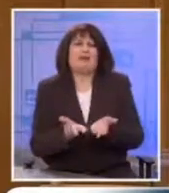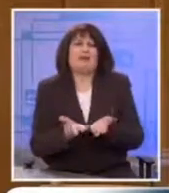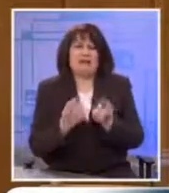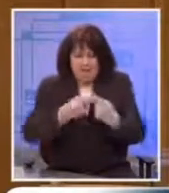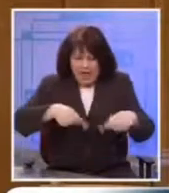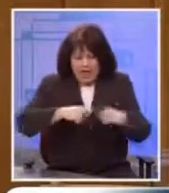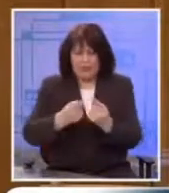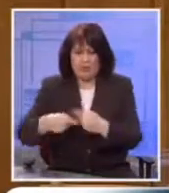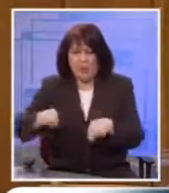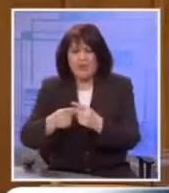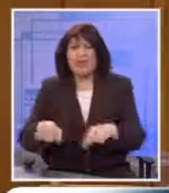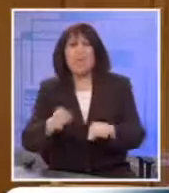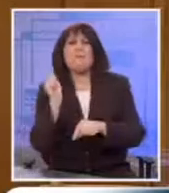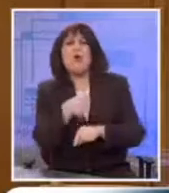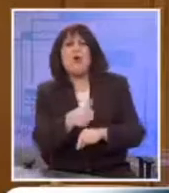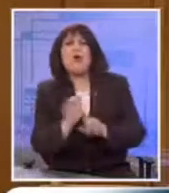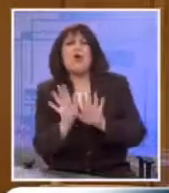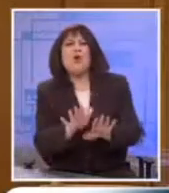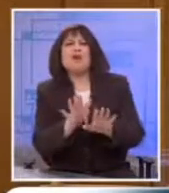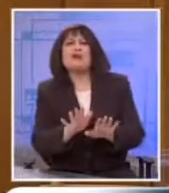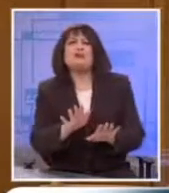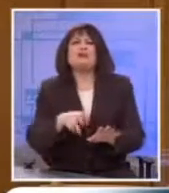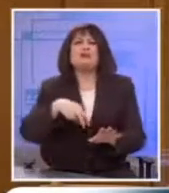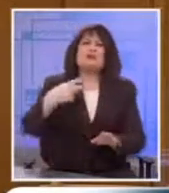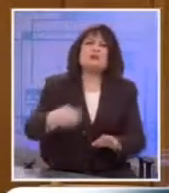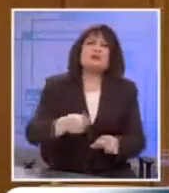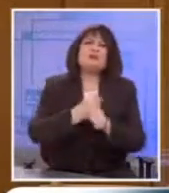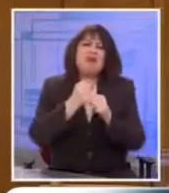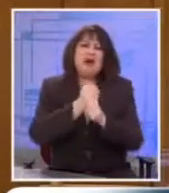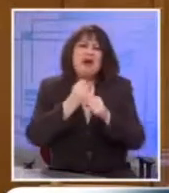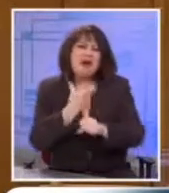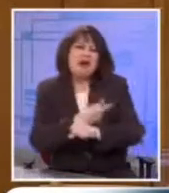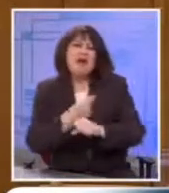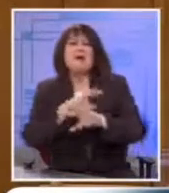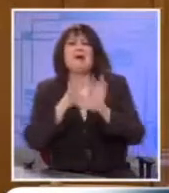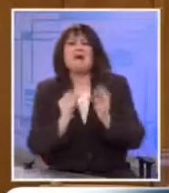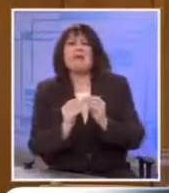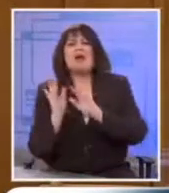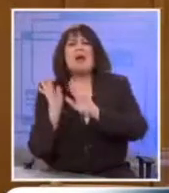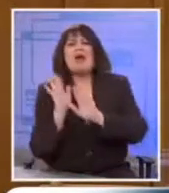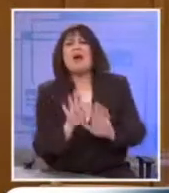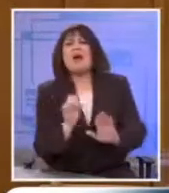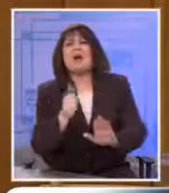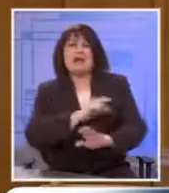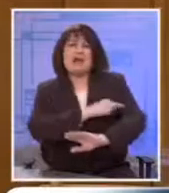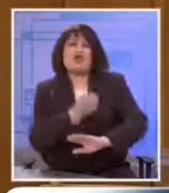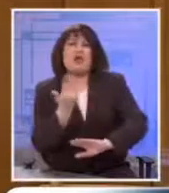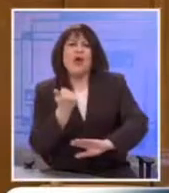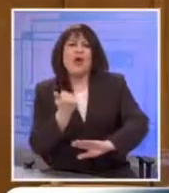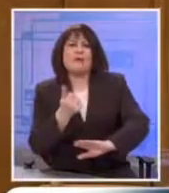κελιά, παρατημένοι, χωρίς να σηκώνονται με τα ψυχοφάρμακα, εγκαταλελειμμένοι από τη μοίρα, χωρίς ψυχίατρο